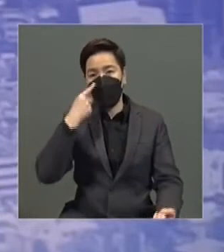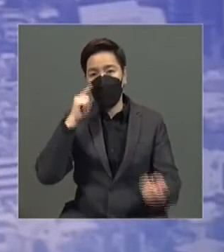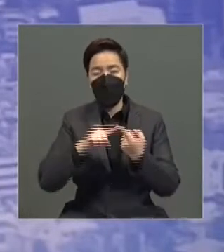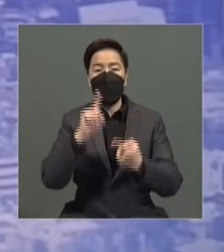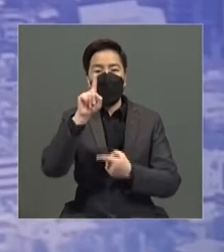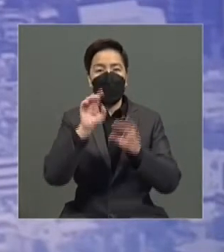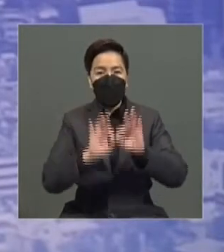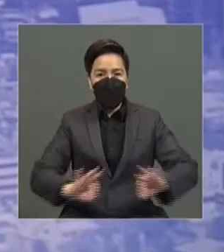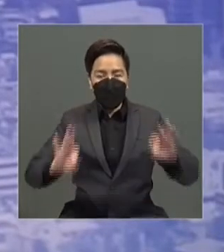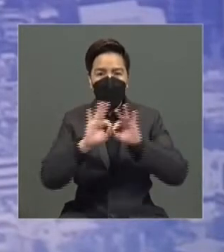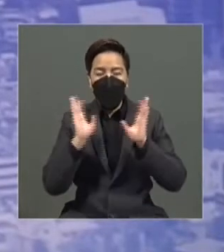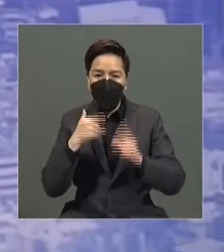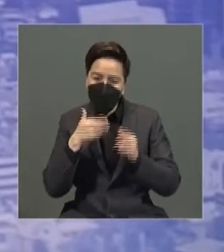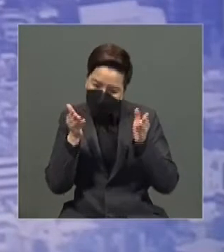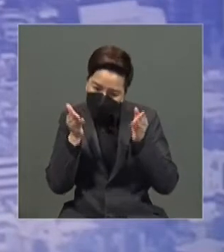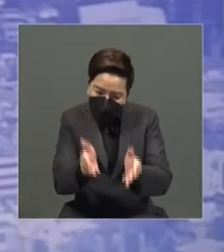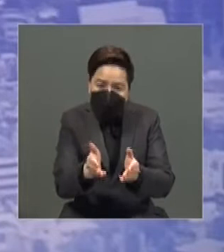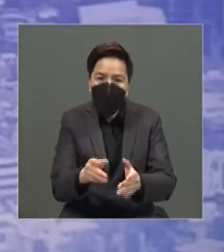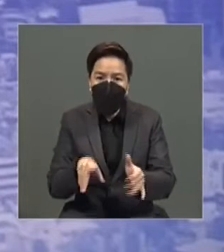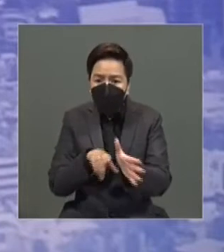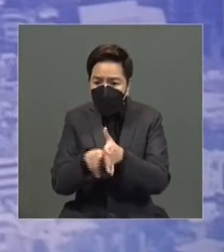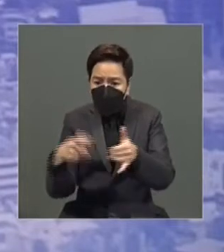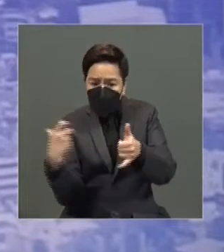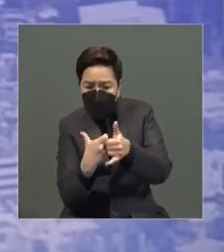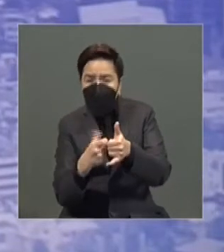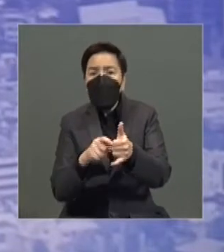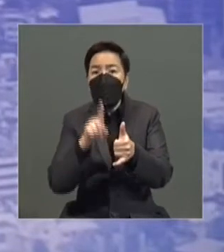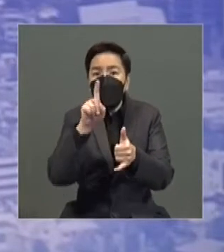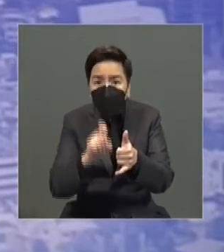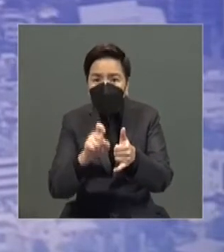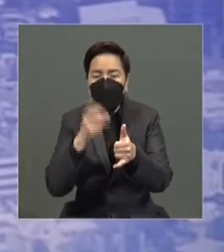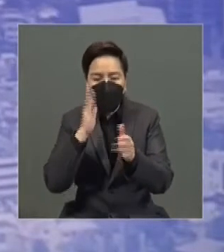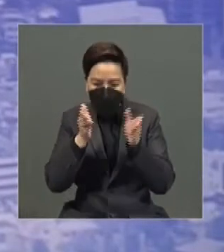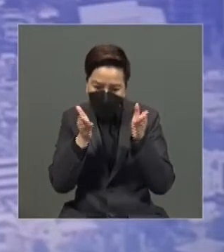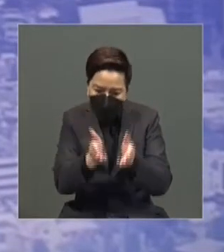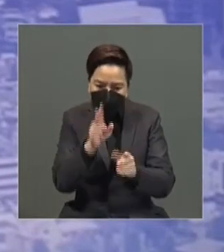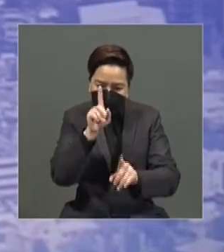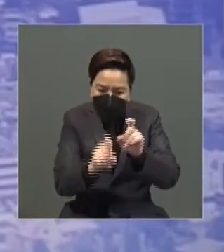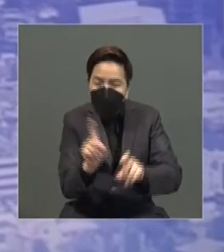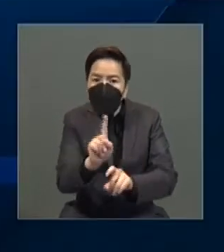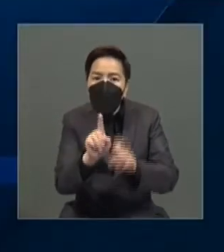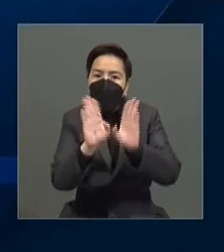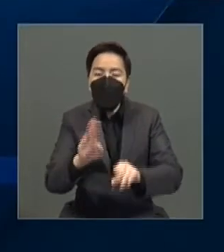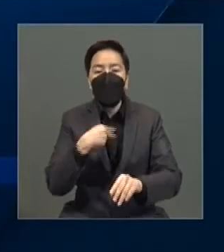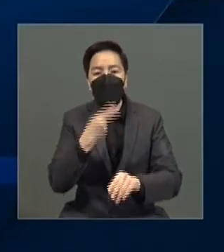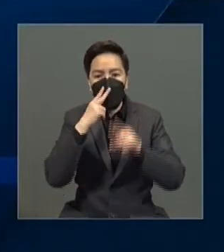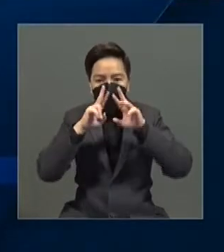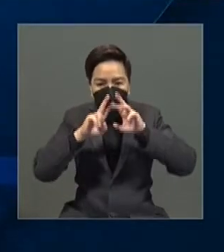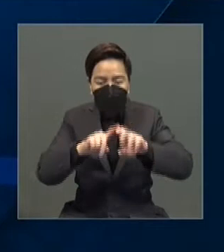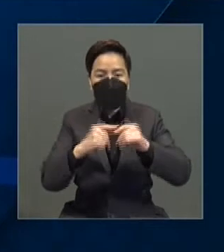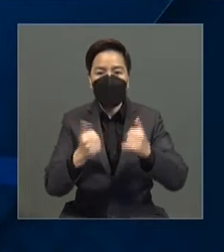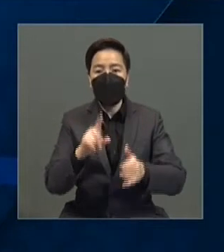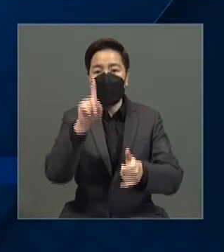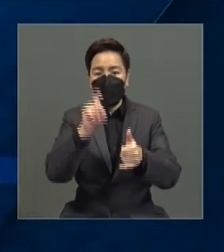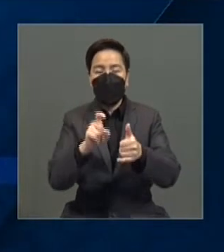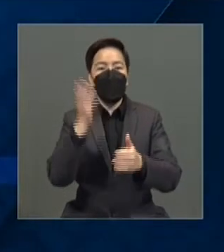การพิจารณาของคณะกรรมการผู้เชี่ยวชาญกรณีการเสียชีวิตหลังฉีดวัคซีนโคบิต19ล่าสุดข้อ